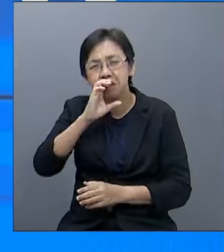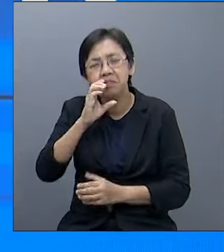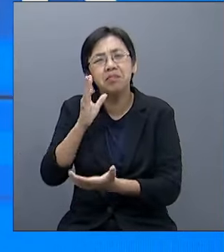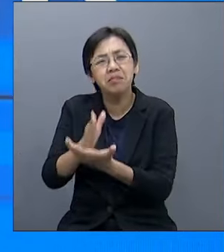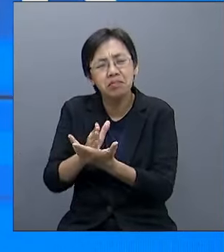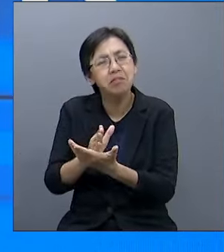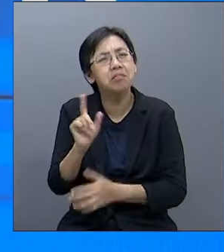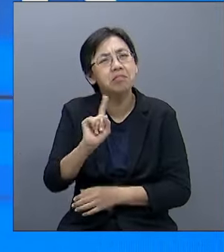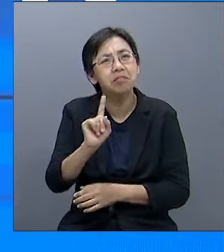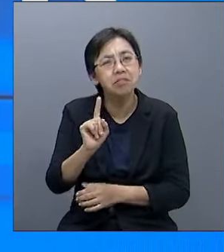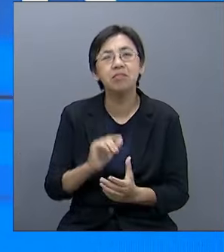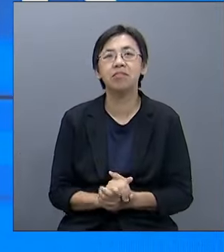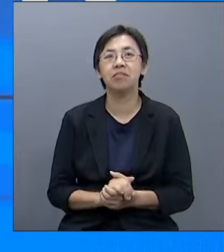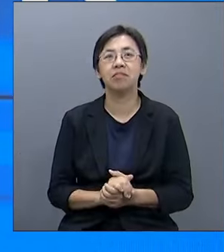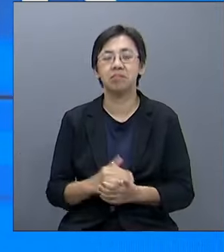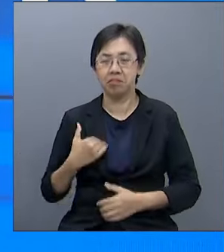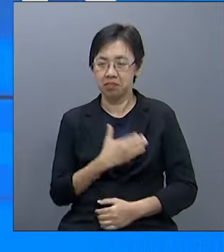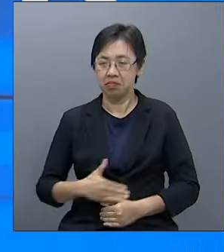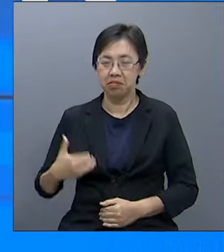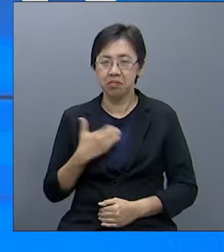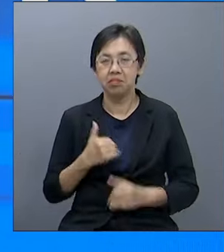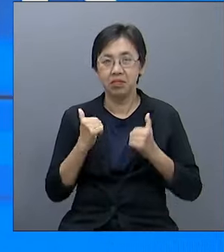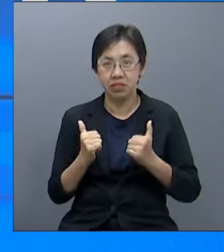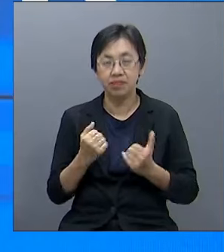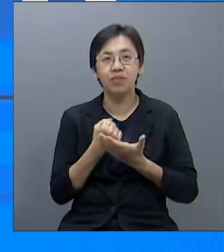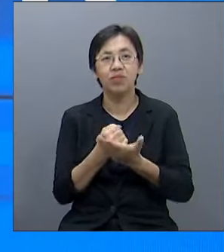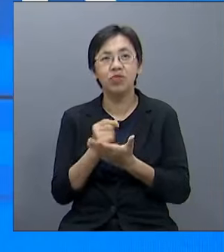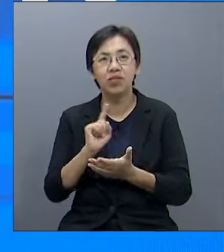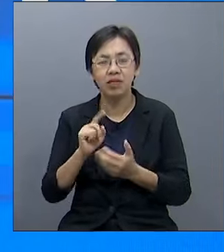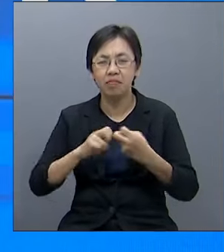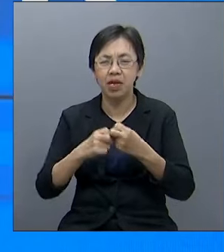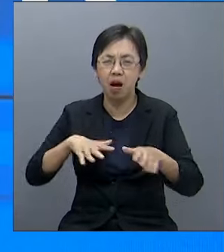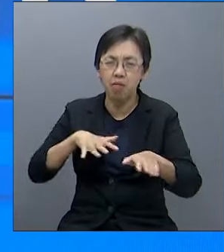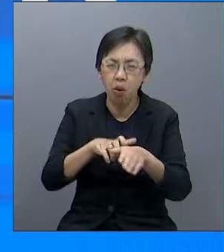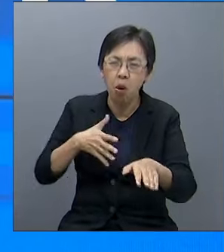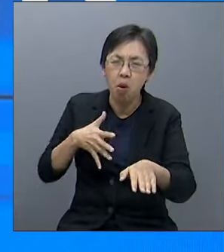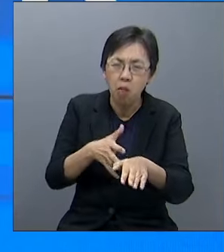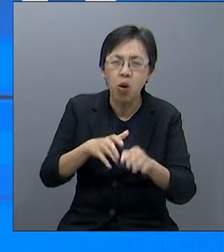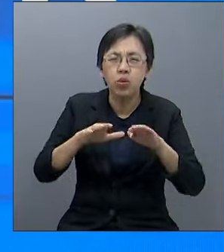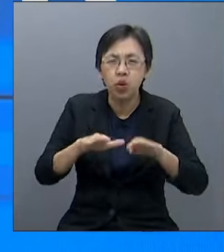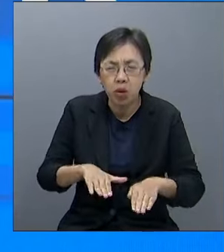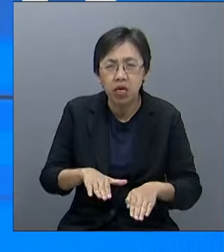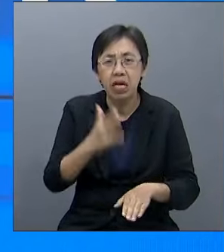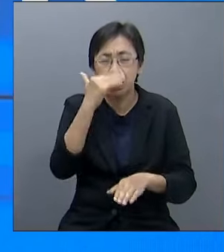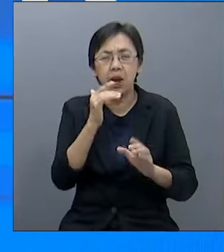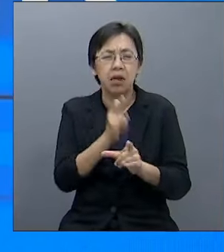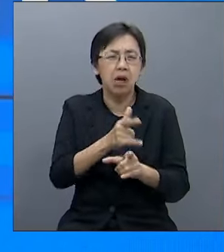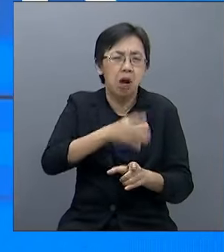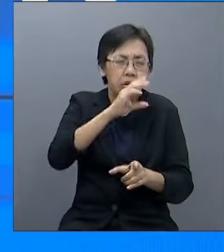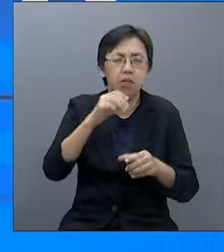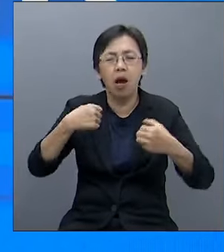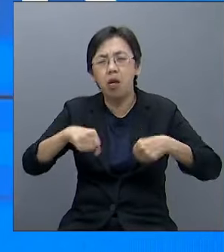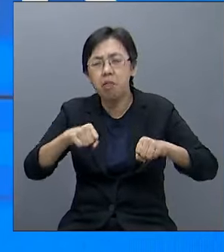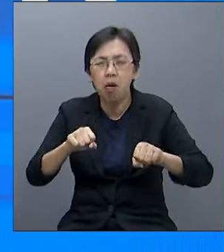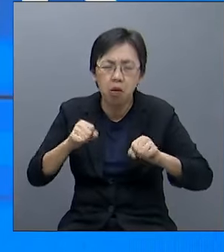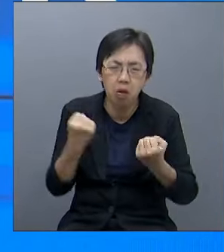ทีก็จะมาในเรื่องของสุขภาพและการช่วยลดอุบัติเหตุทางท้องถนนซึ่งเป็นหนึ่งในปัจจัยสำคัญที่เกิดจากประเด็นของ